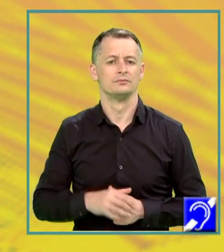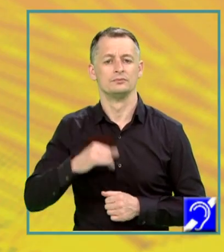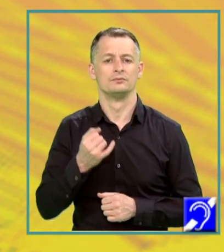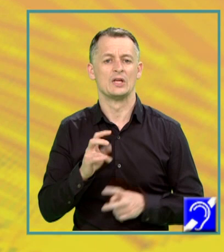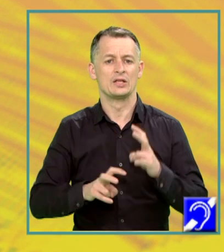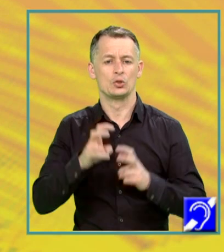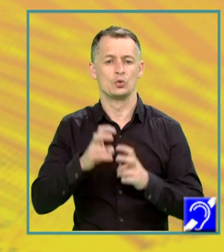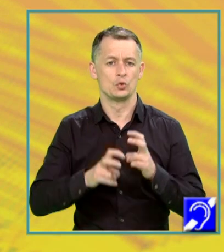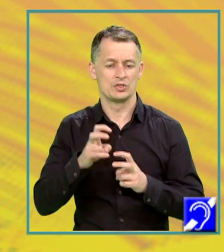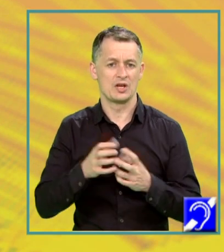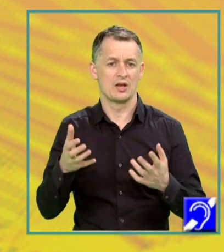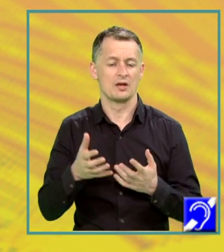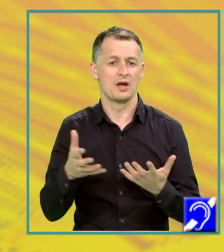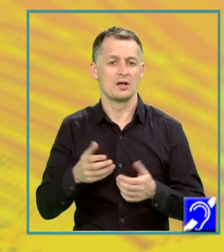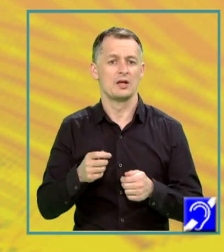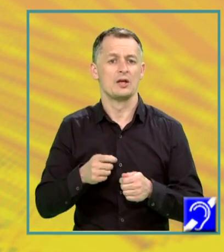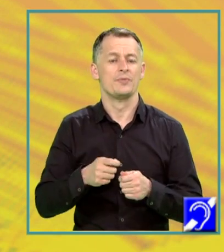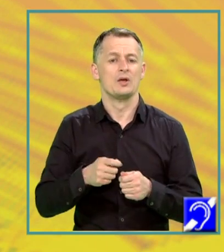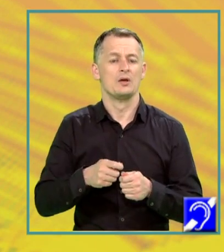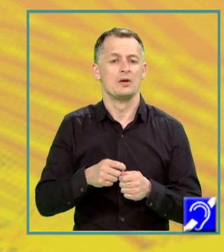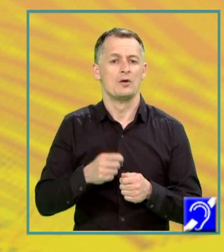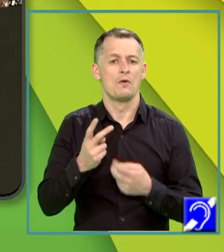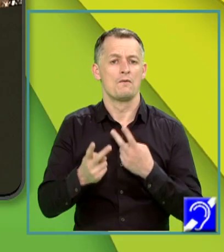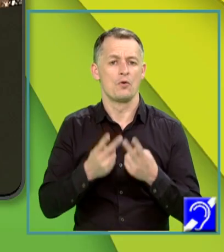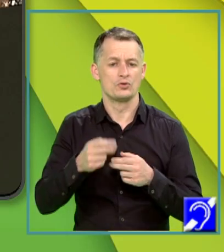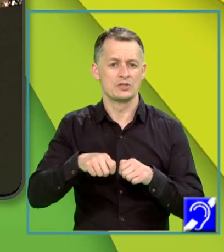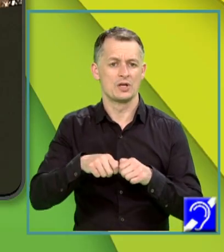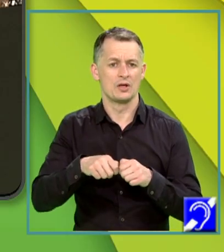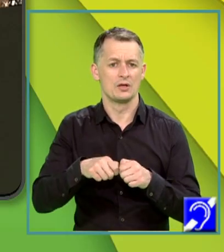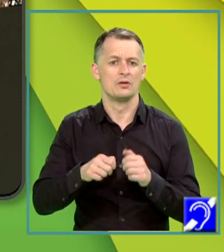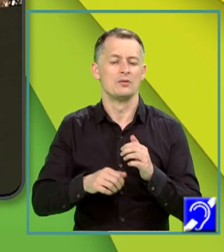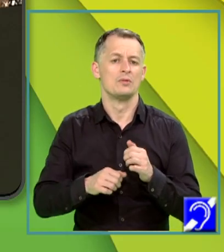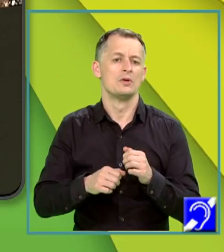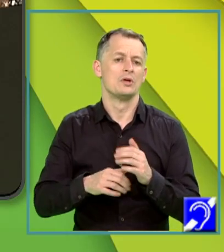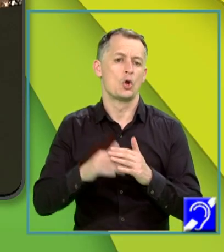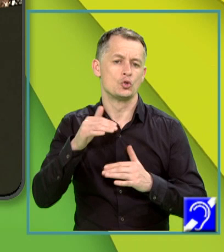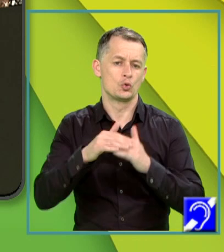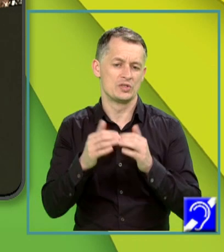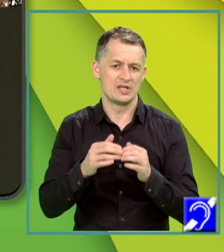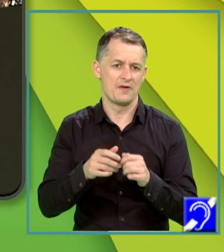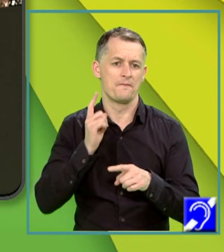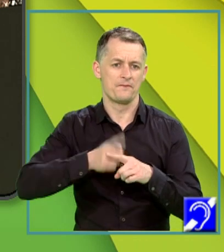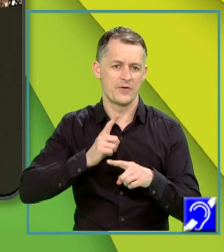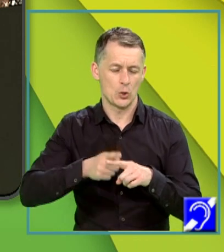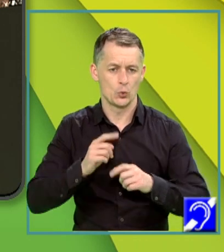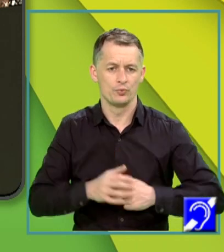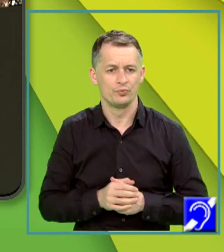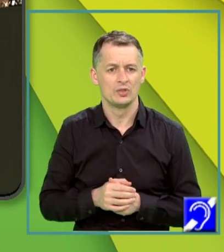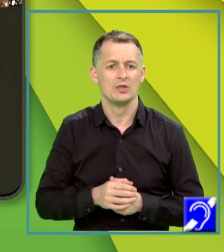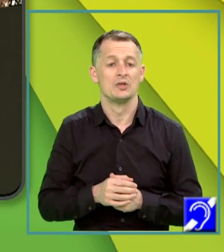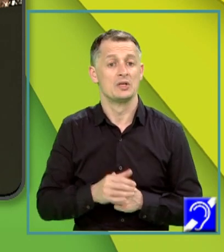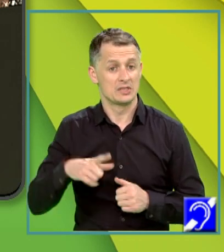siderurgică cea care prelucrează fierul este destul de dezvoltată la nivelul țării noastre și